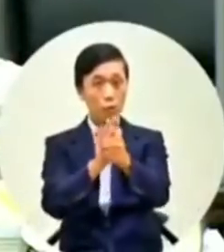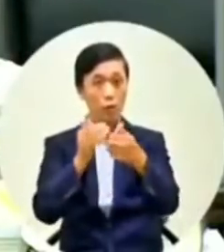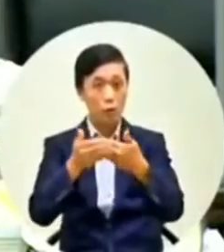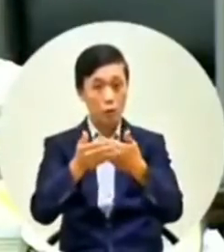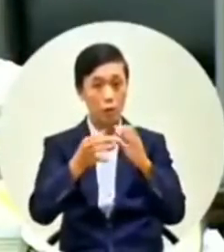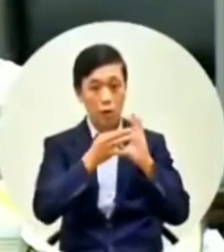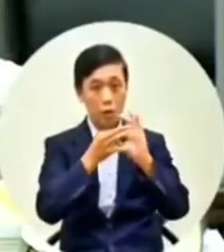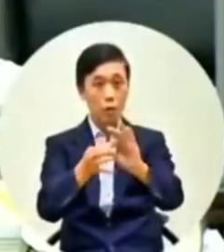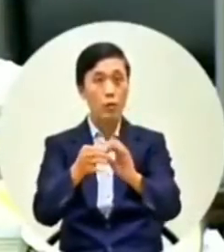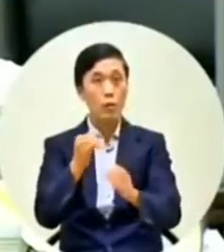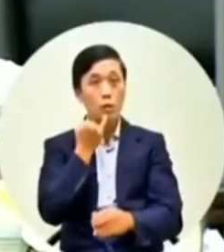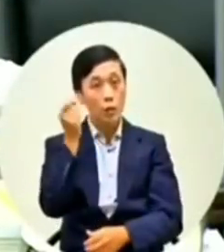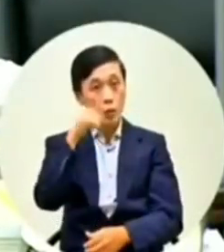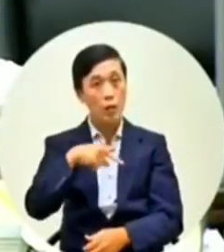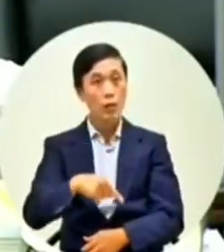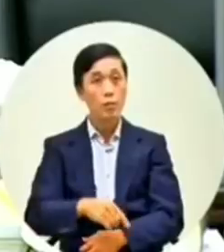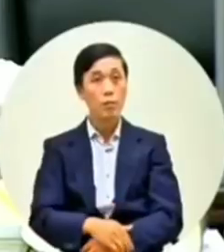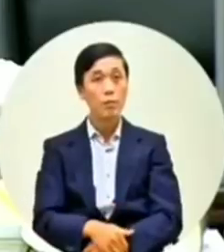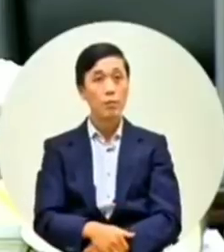定 SBA 啊，